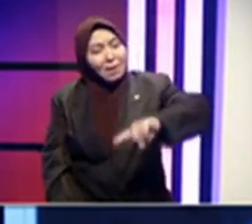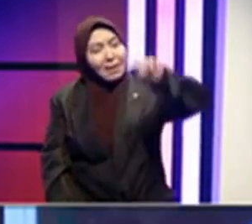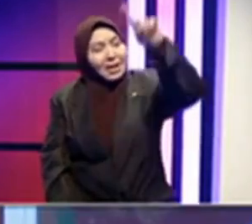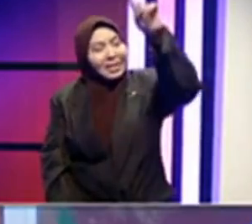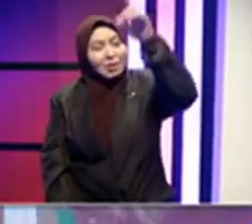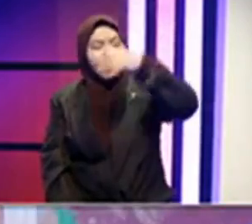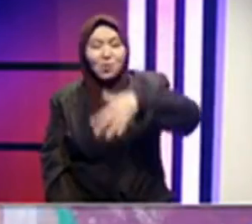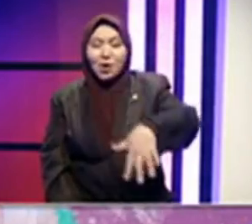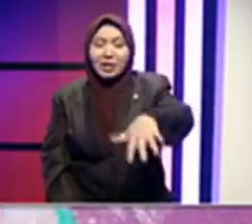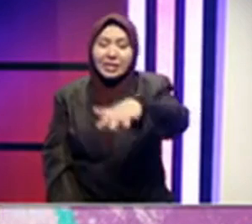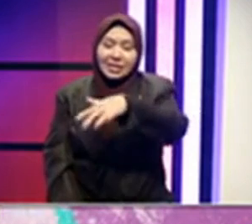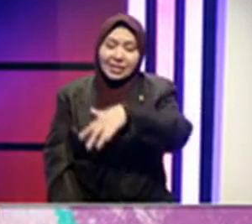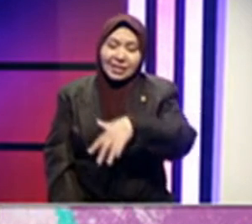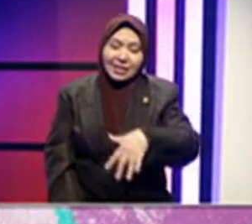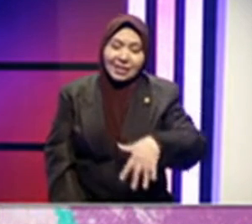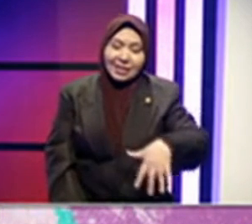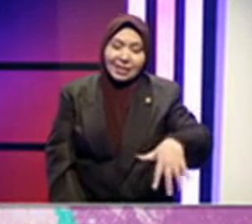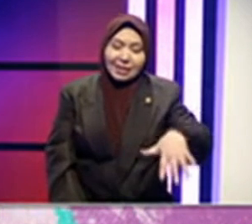الرحمن